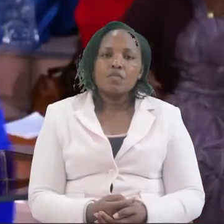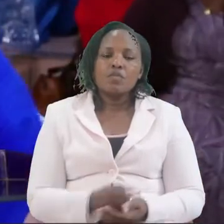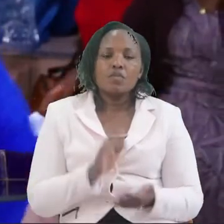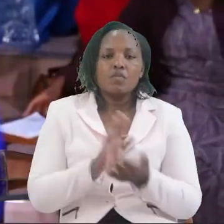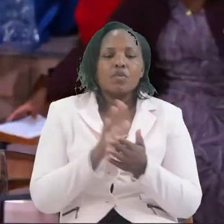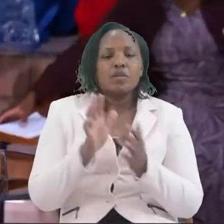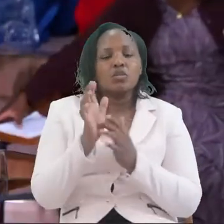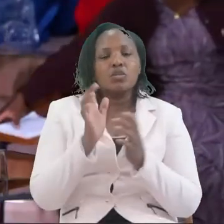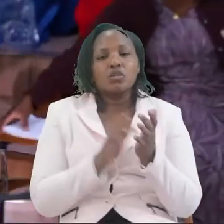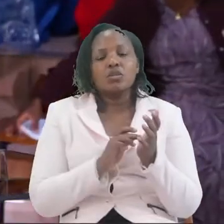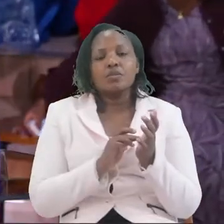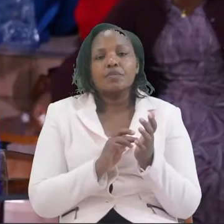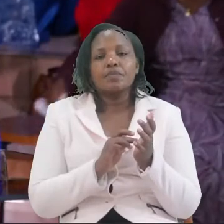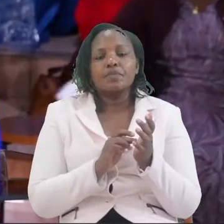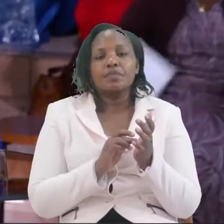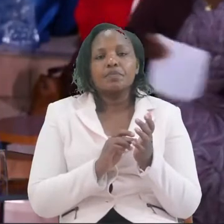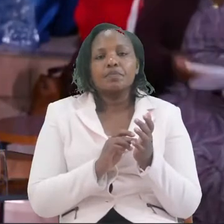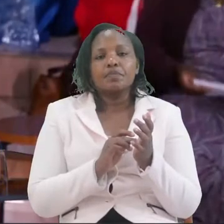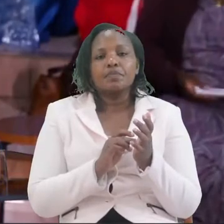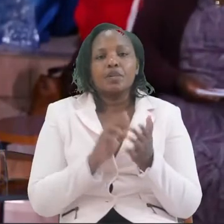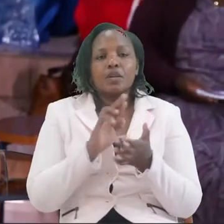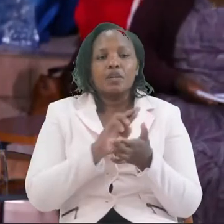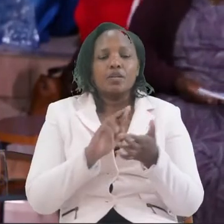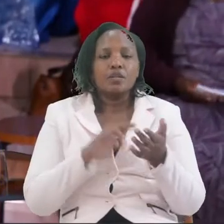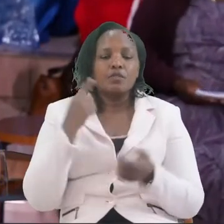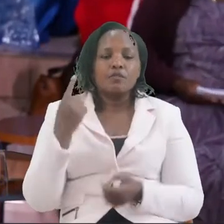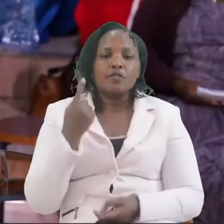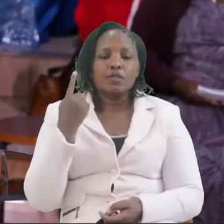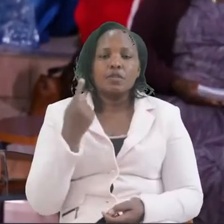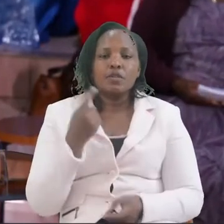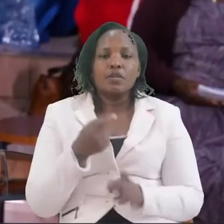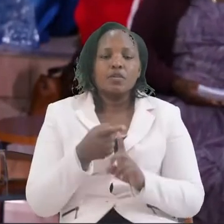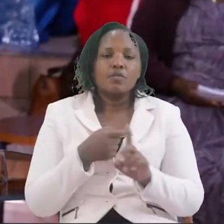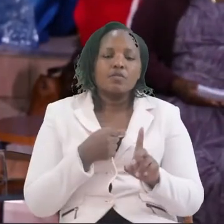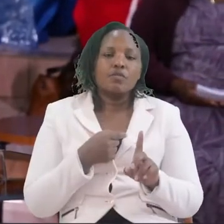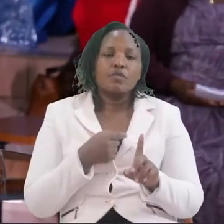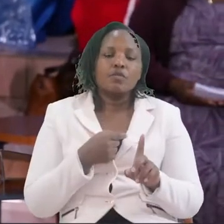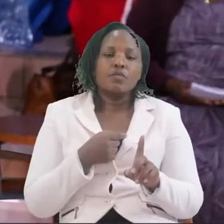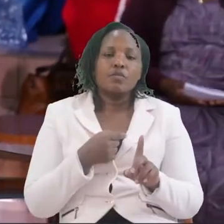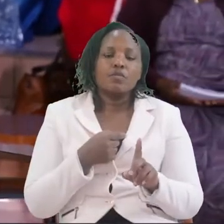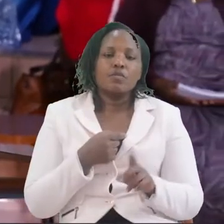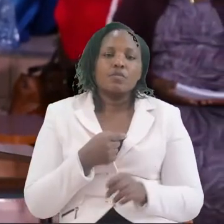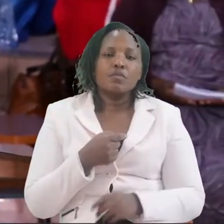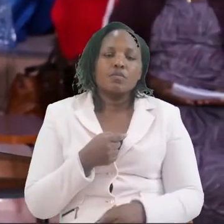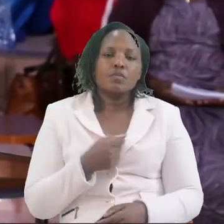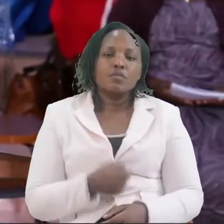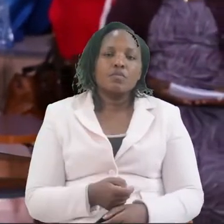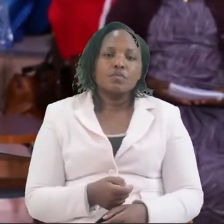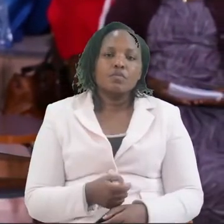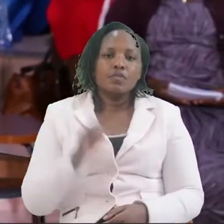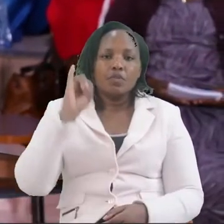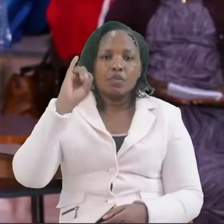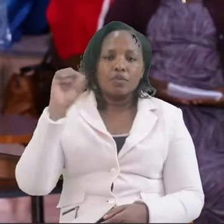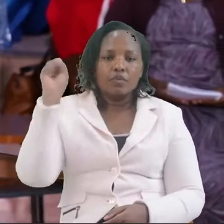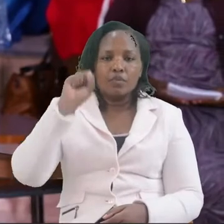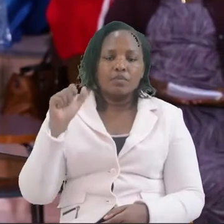Bwana Yesu asifiwe. Somo letu la kwanza litatoka katika kitabu cha